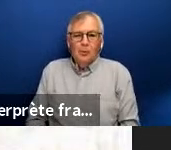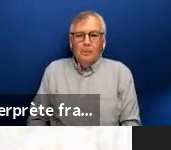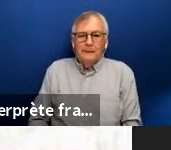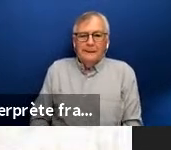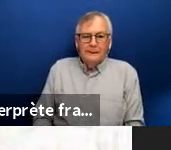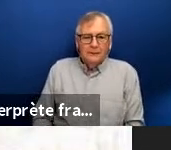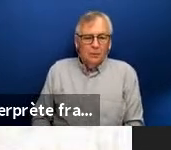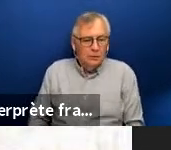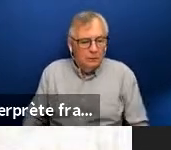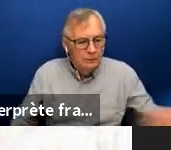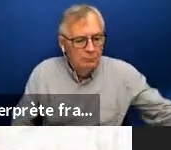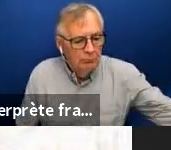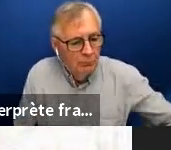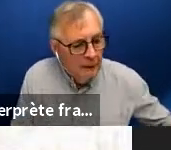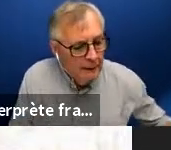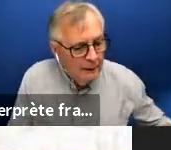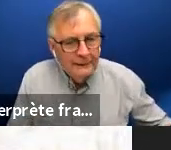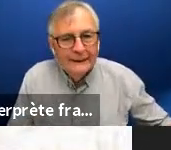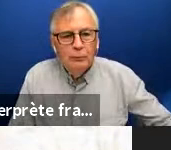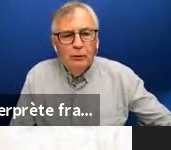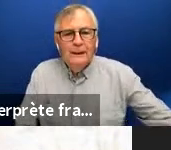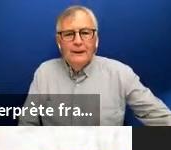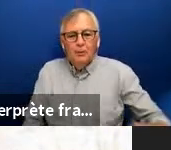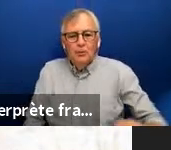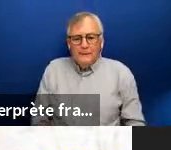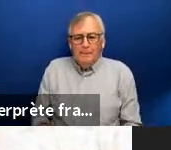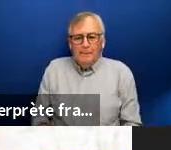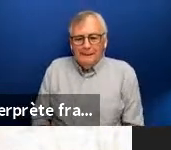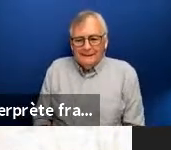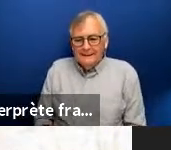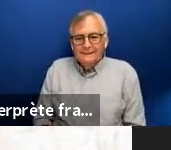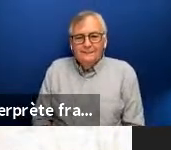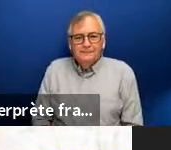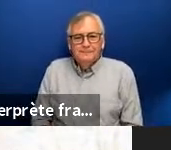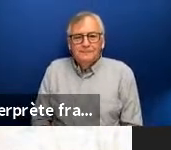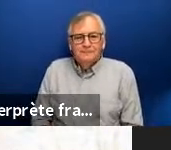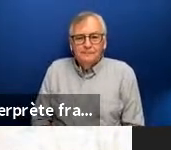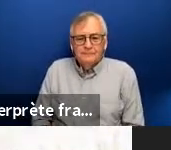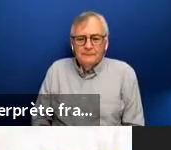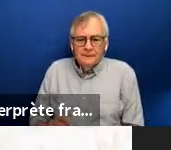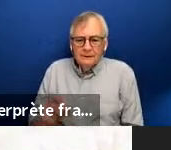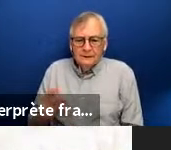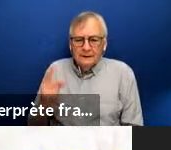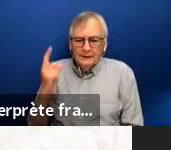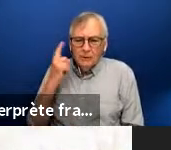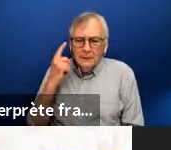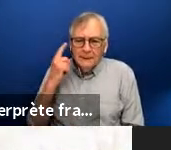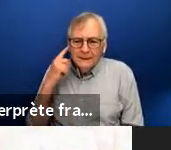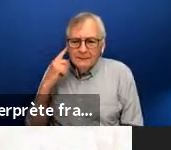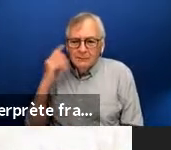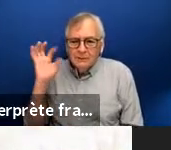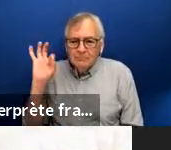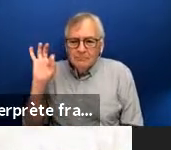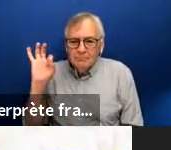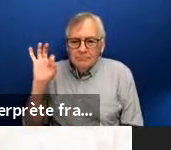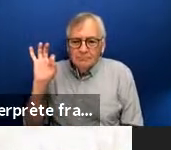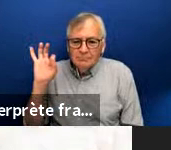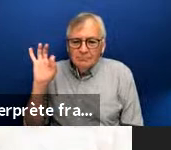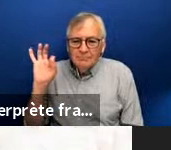Donc, on peut peut-être débuter la deuxième partie. Est-ce que vous m'entendez?